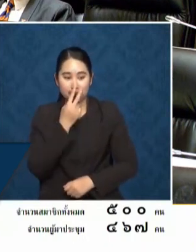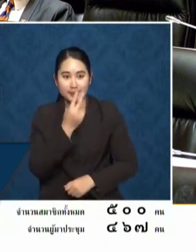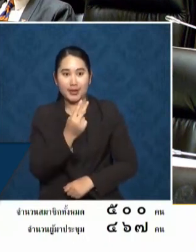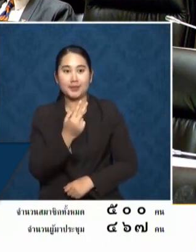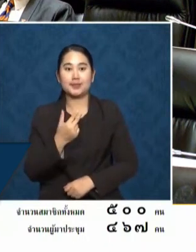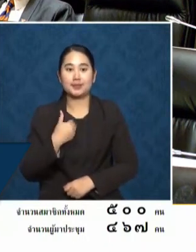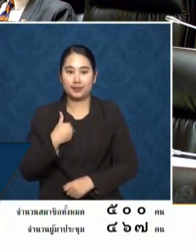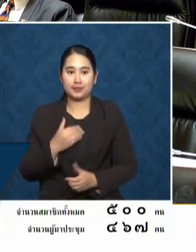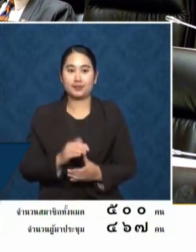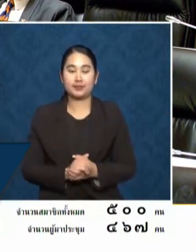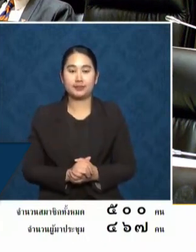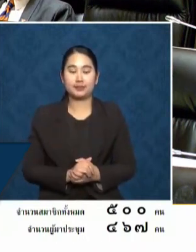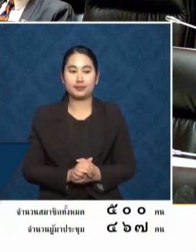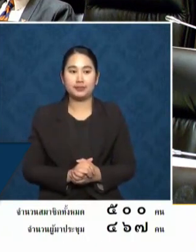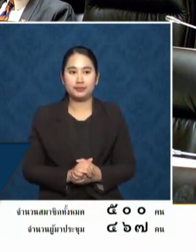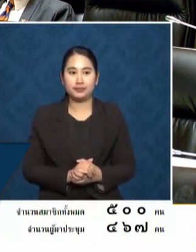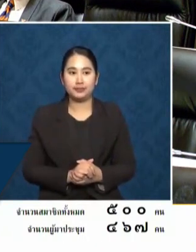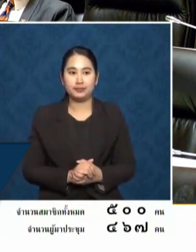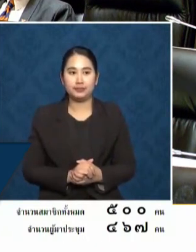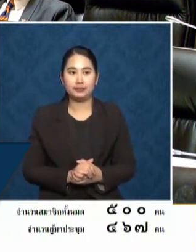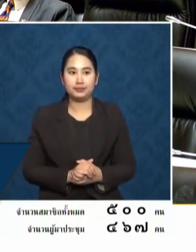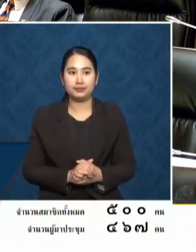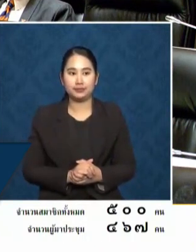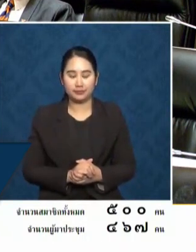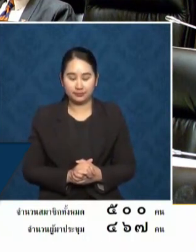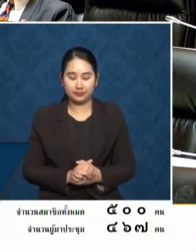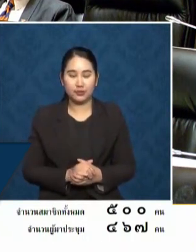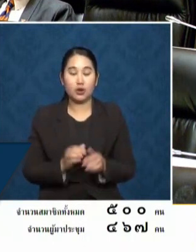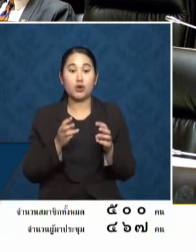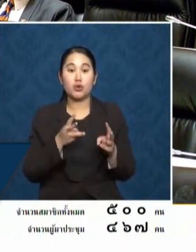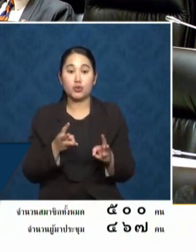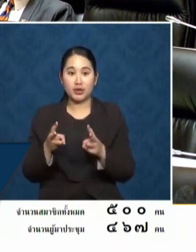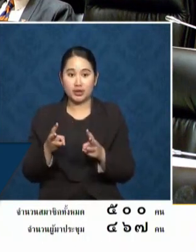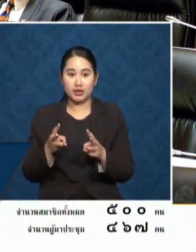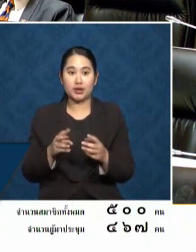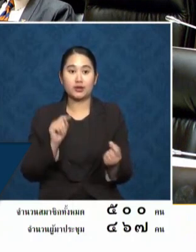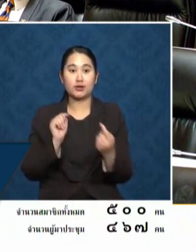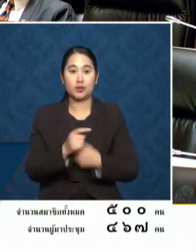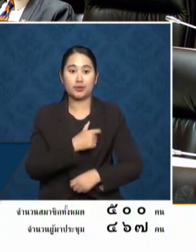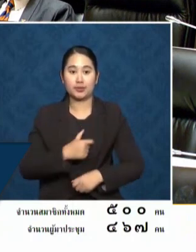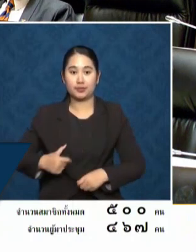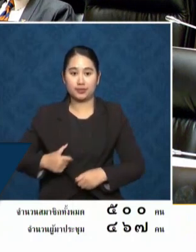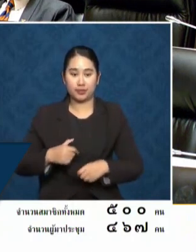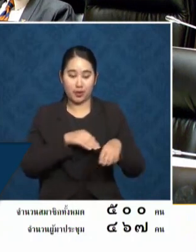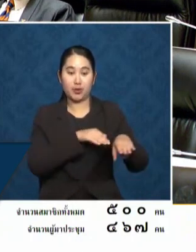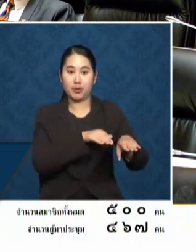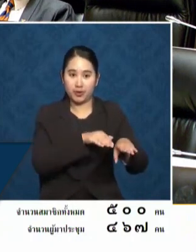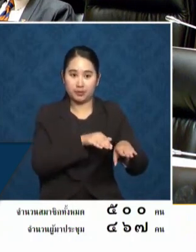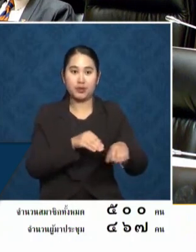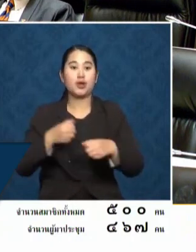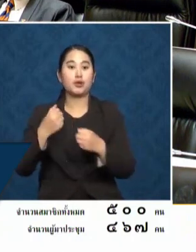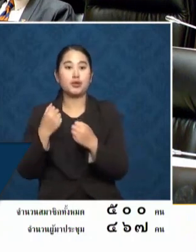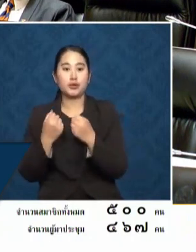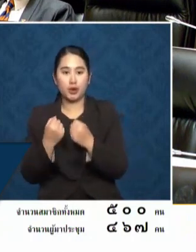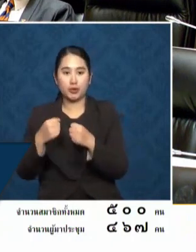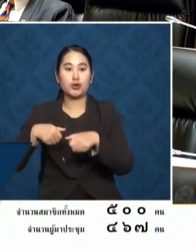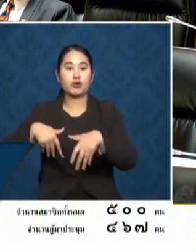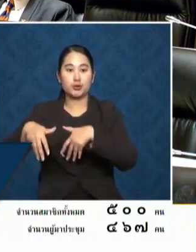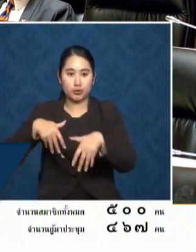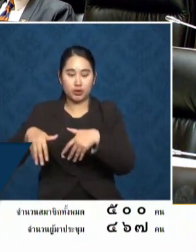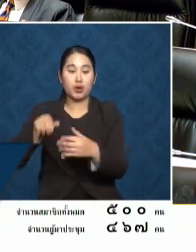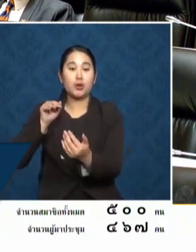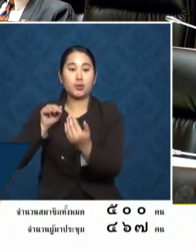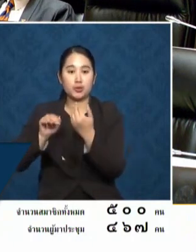ชิดดังนั้นครับพระประธานการหาสมดุลเกี่ยวกับขบวนเสด็จจึงมีความสำคัญอย่างยิ่งต่อความรู้สึกของ